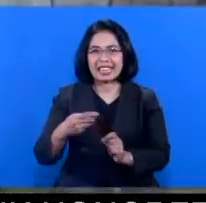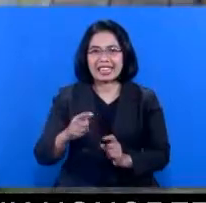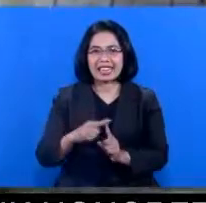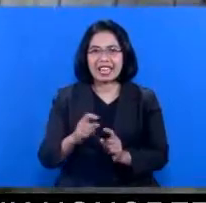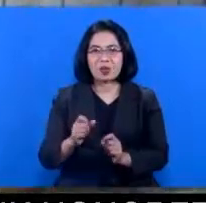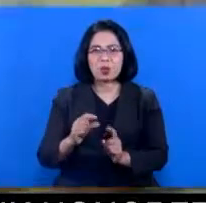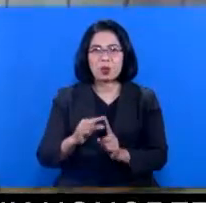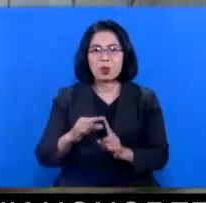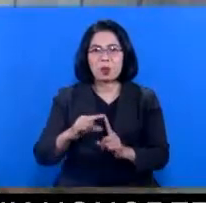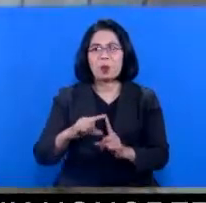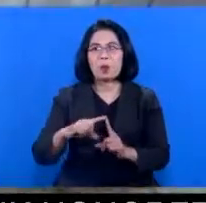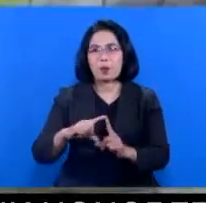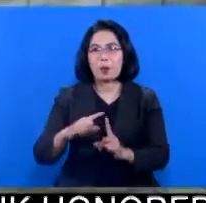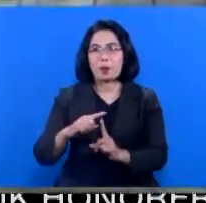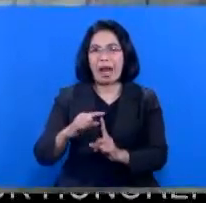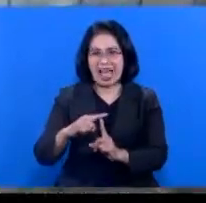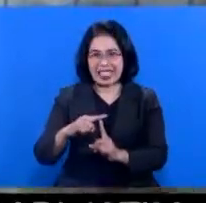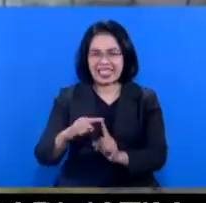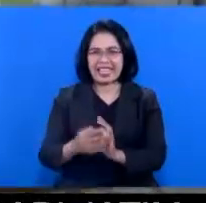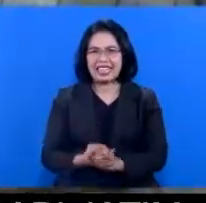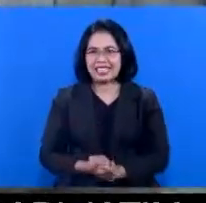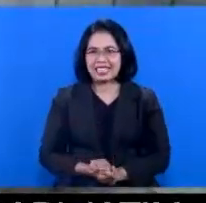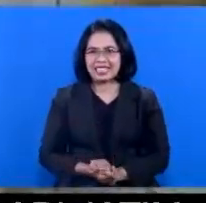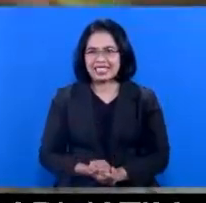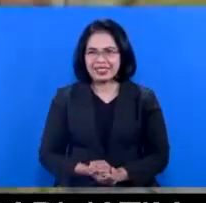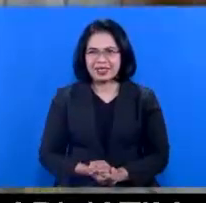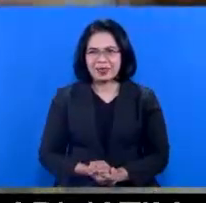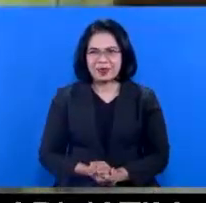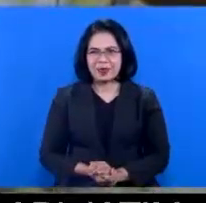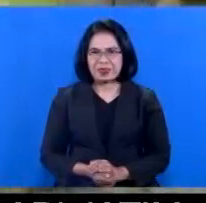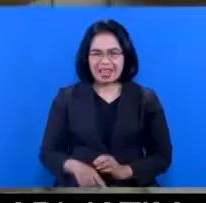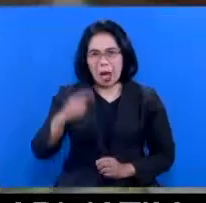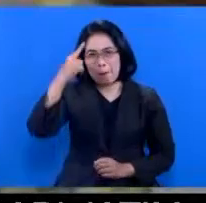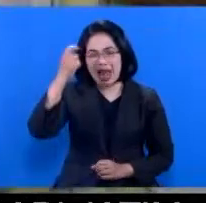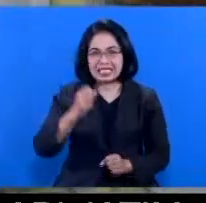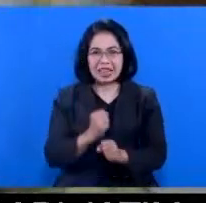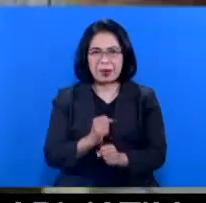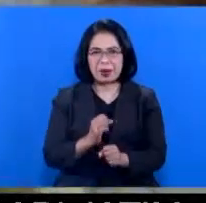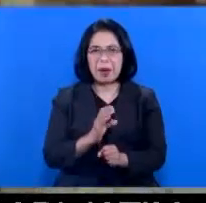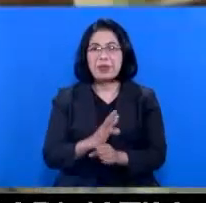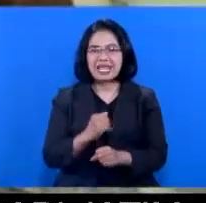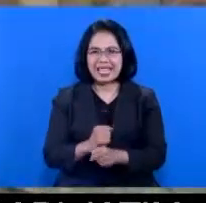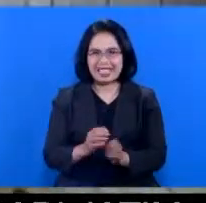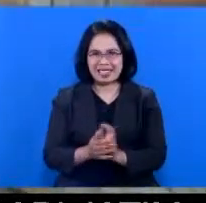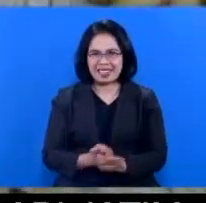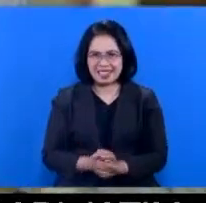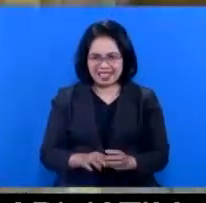mau coba bantuin dulu untuk membuat ketupatnya. Tapi dari tadi saya gagal terus nih, Pak ya. Malah jadi bundet. Ya. Ah.